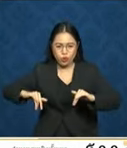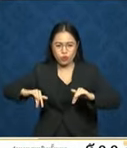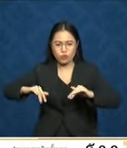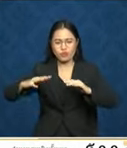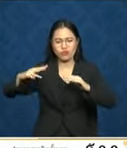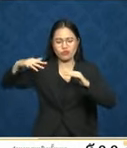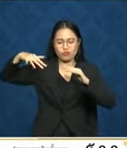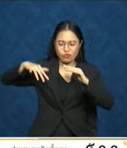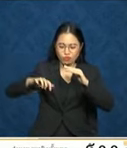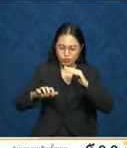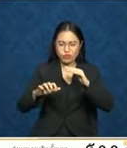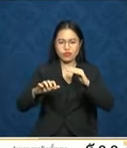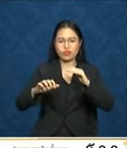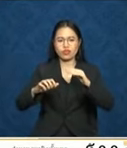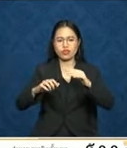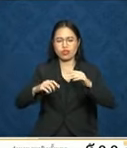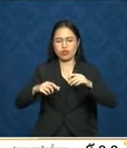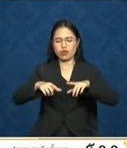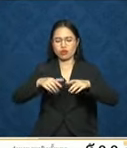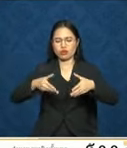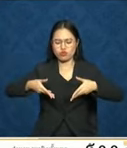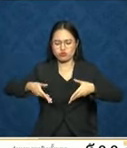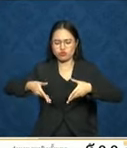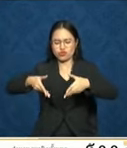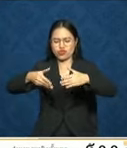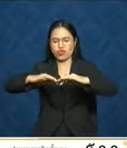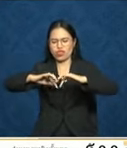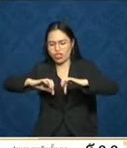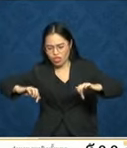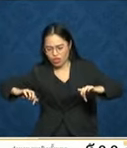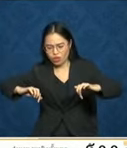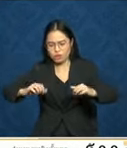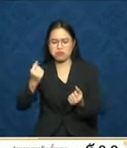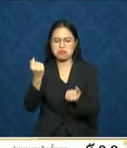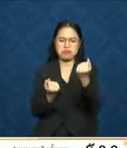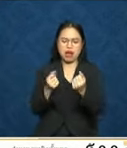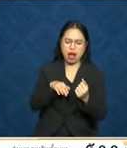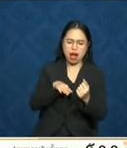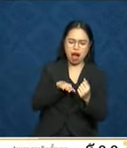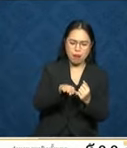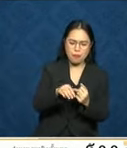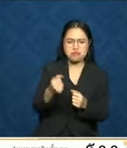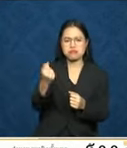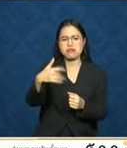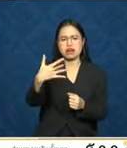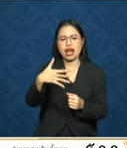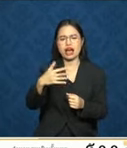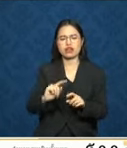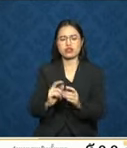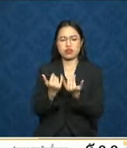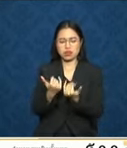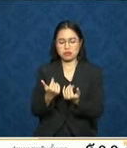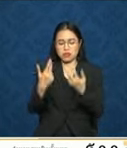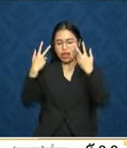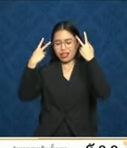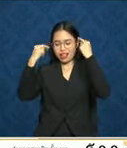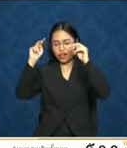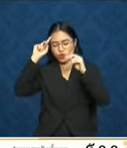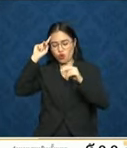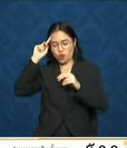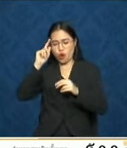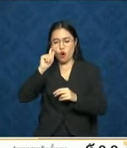ะฮะถนนหนทางขาดไม่สามารถสัญจรไปมาได้ในเบื้องต้นต้องขอบคุณทางนายกอบต.ที่ได้แก้ไขปัญหาเบื้องต้นแต่ปั